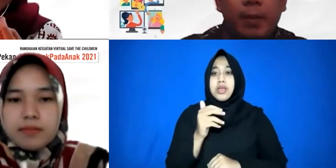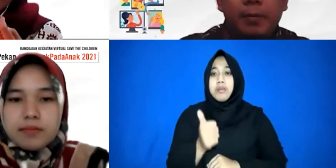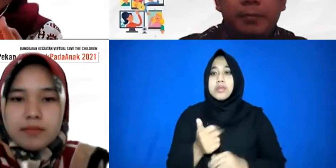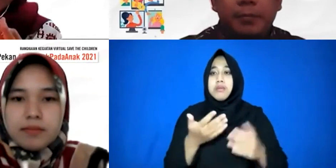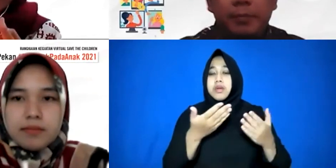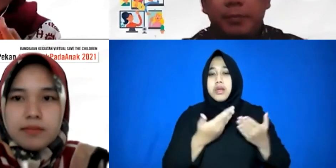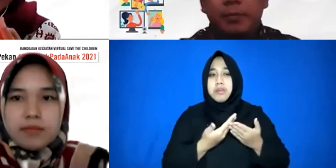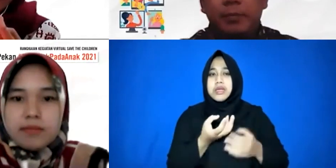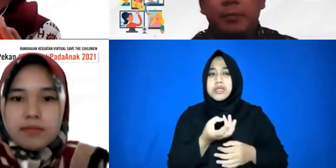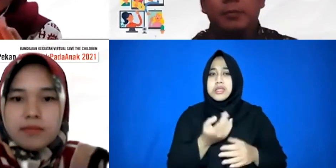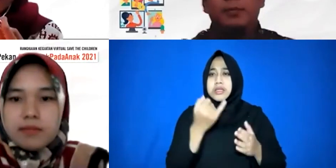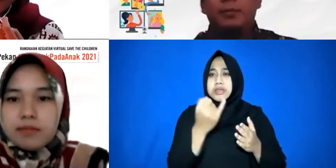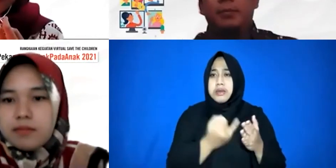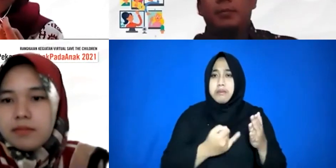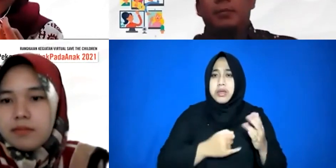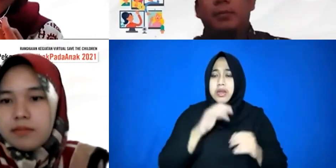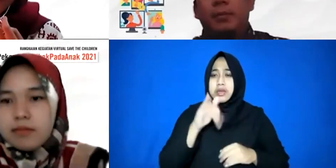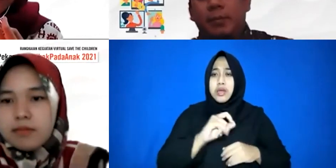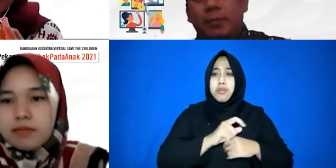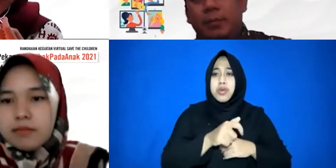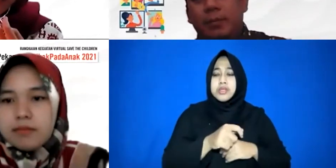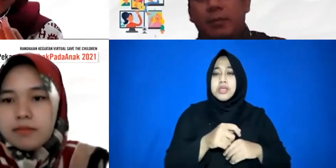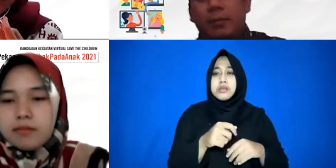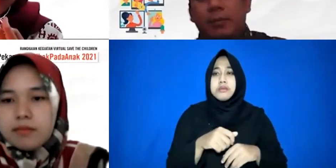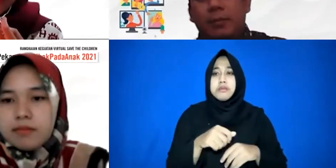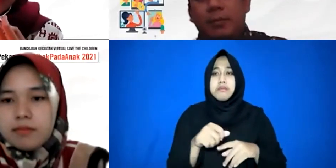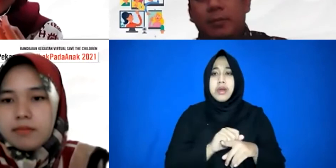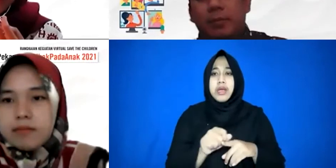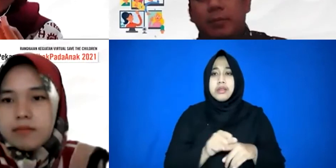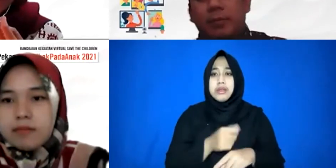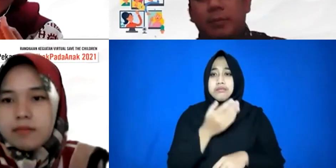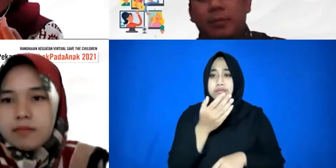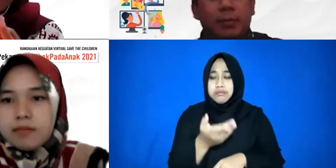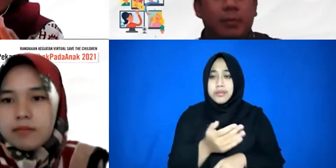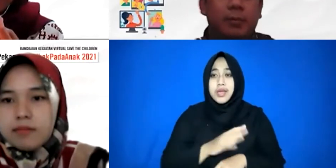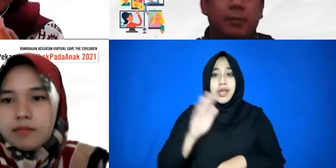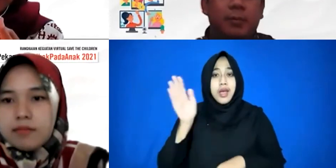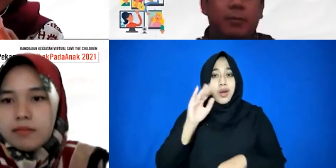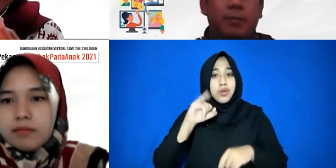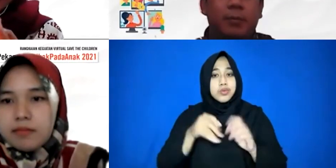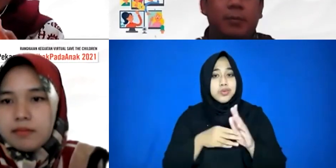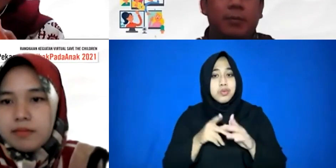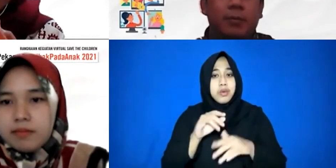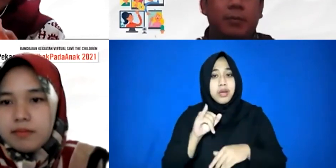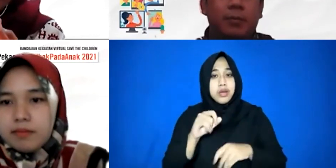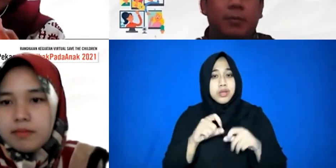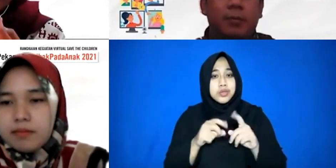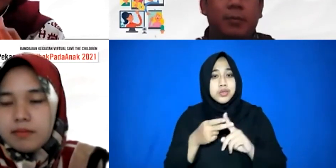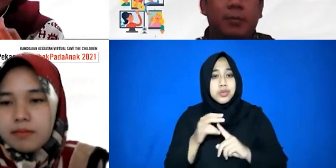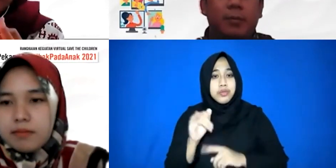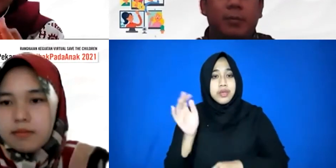mendapatkan sedikit gambaran gitu ya dari proses simulasi yang diberikan nantinya. Halo Mas Jumali, Mbak Sofi. Halo